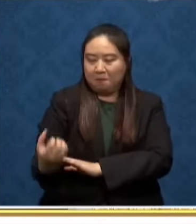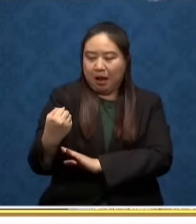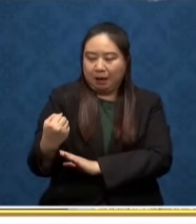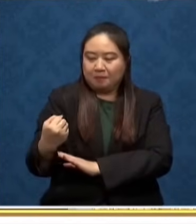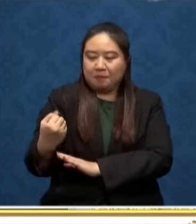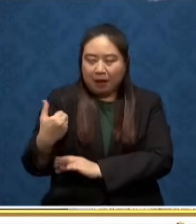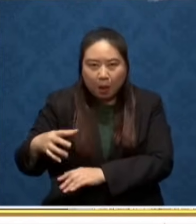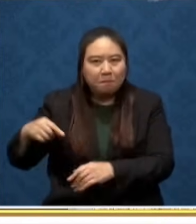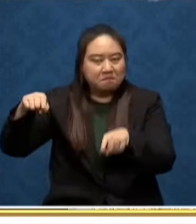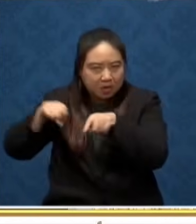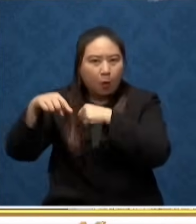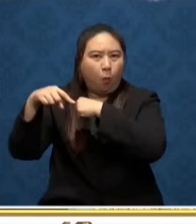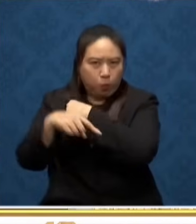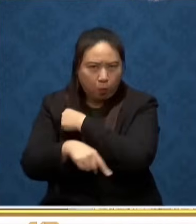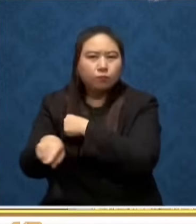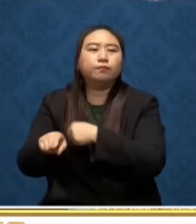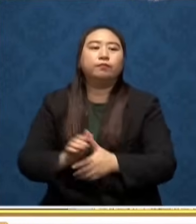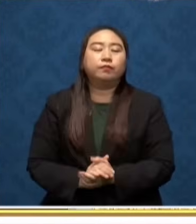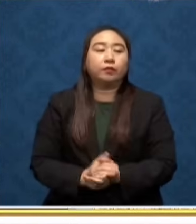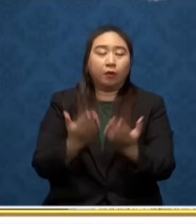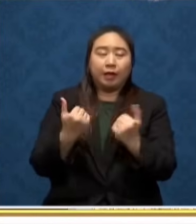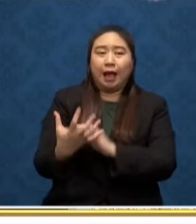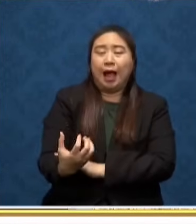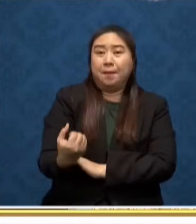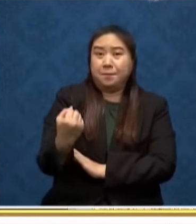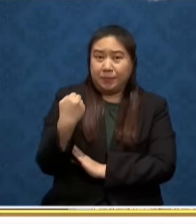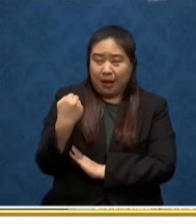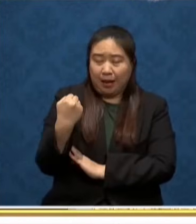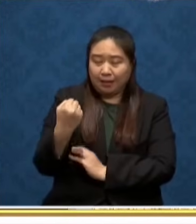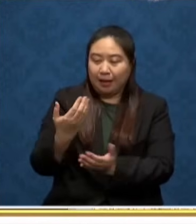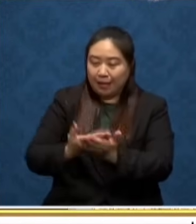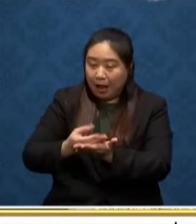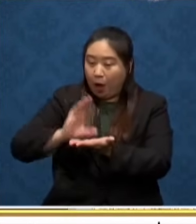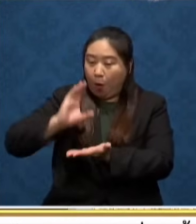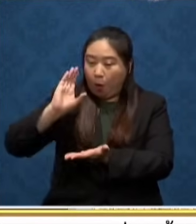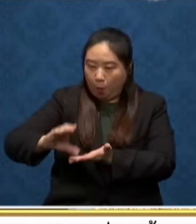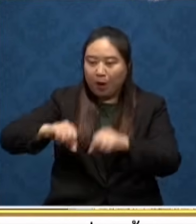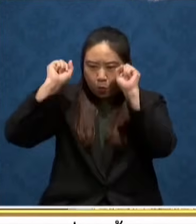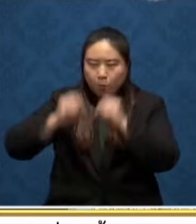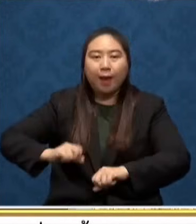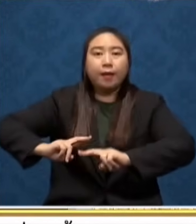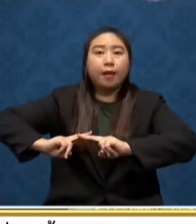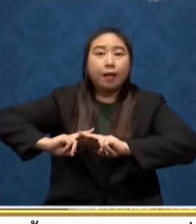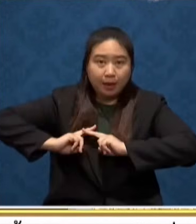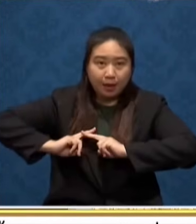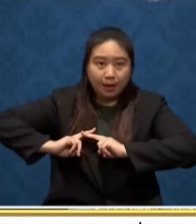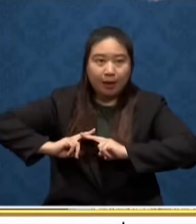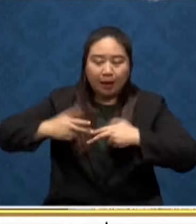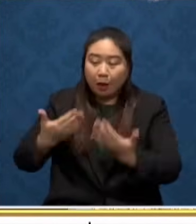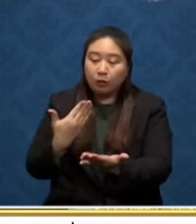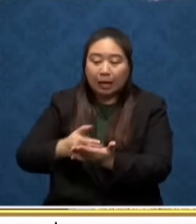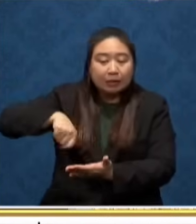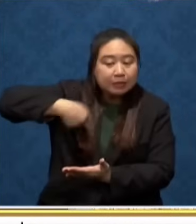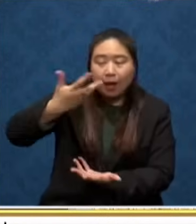ค่ะอำนาจการอนุมัติงบประมาณที่เบ็ดเสร็จในตัวเองเปิดช่องให้ท่านเนี่ยใช้งบประมาณอย่าง